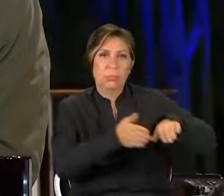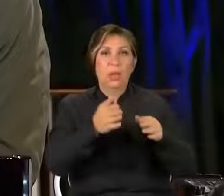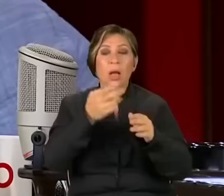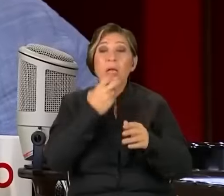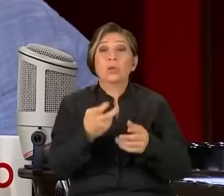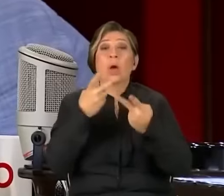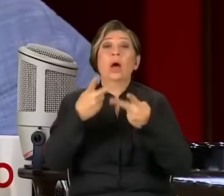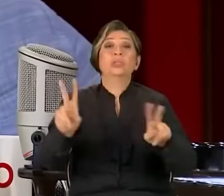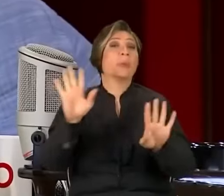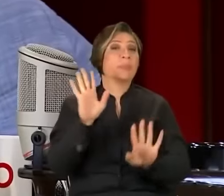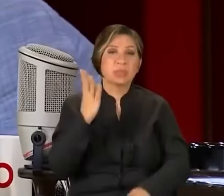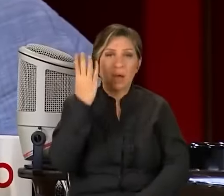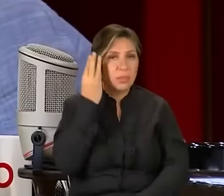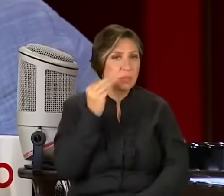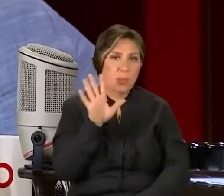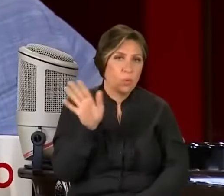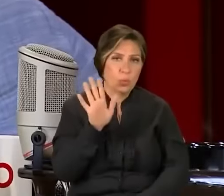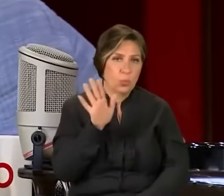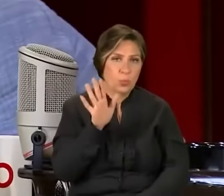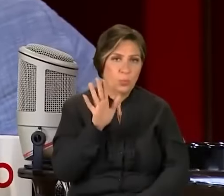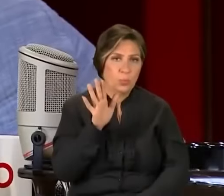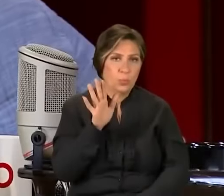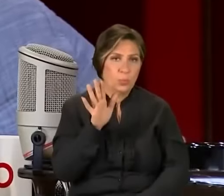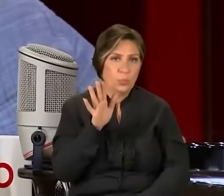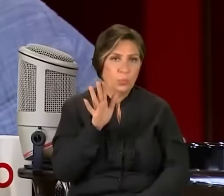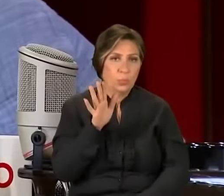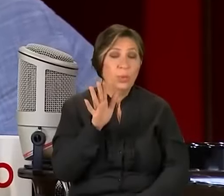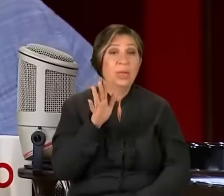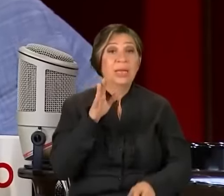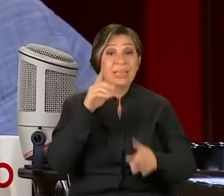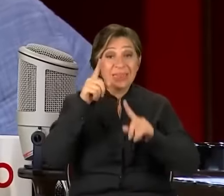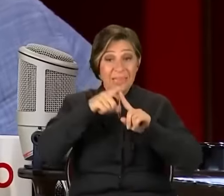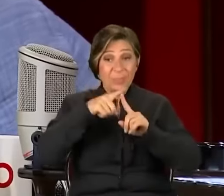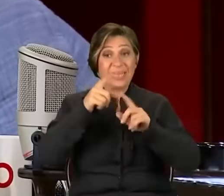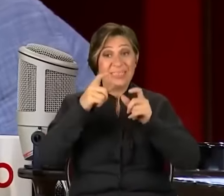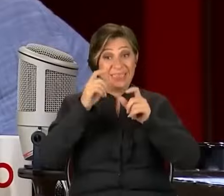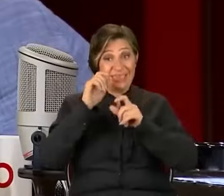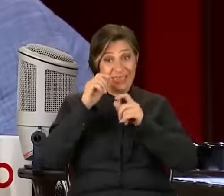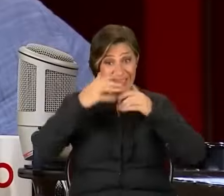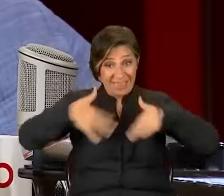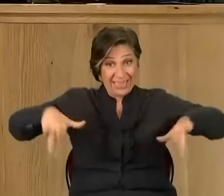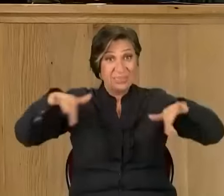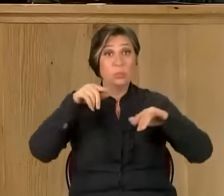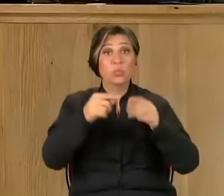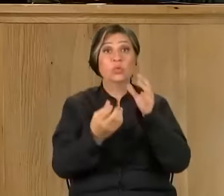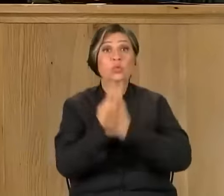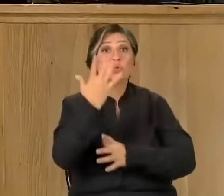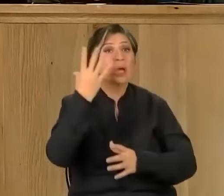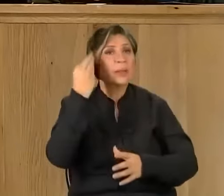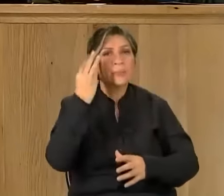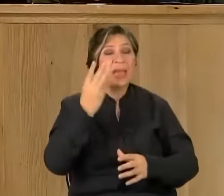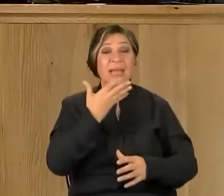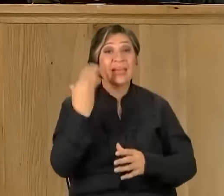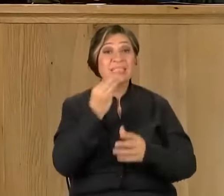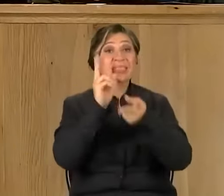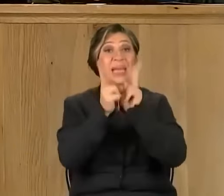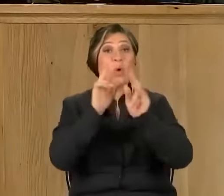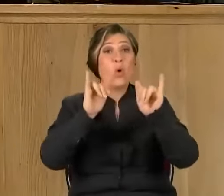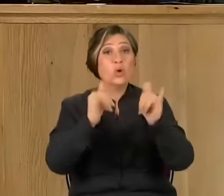kadro açılmamasını ben anlamlandıramıyorum açıkçası. Tatbikat sahnesi de bu bağlamda, kuruluş amacında genç